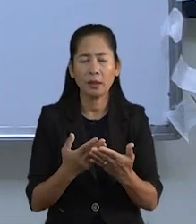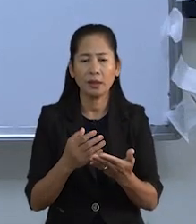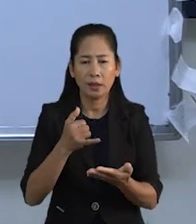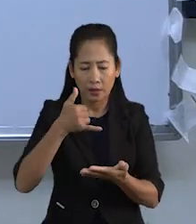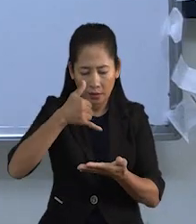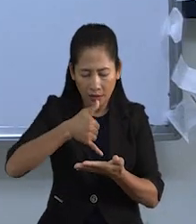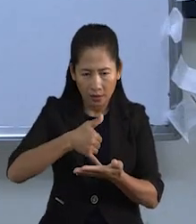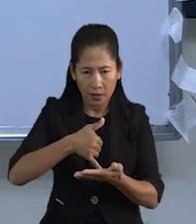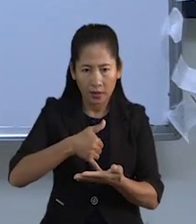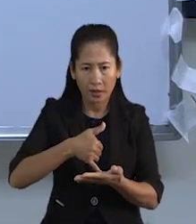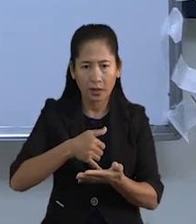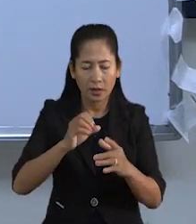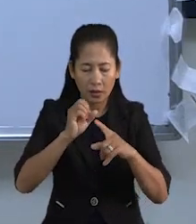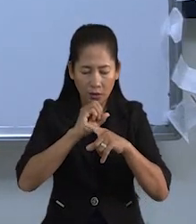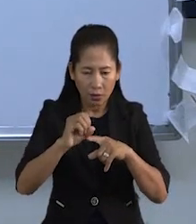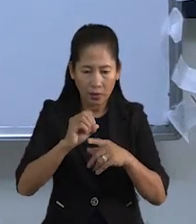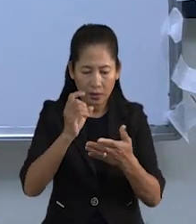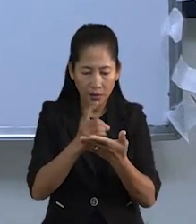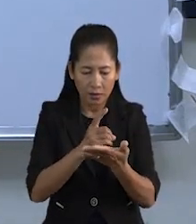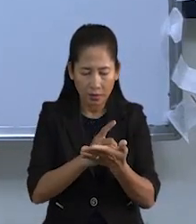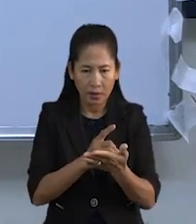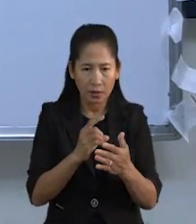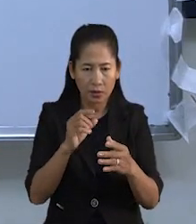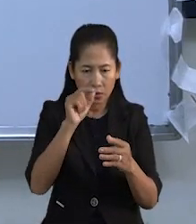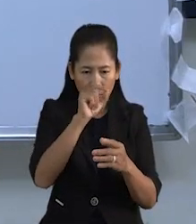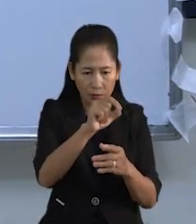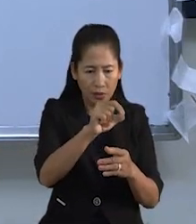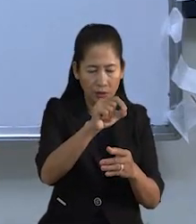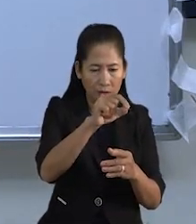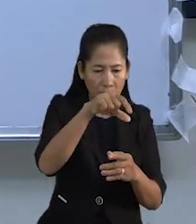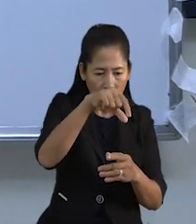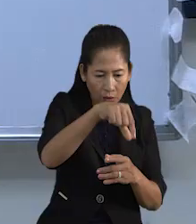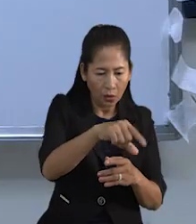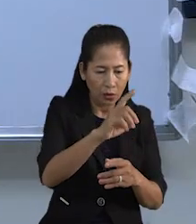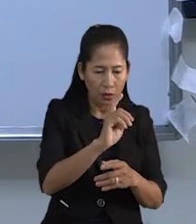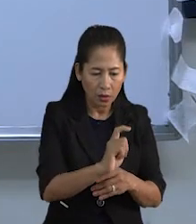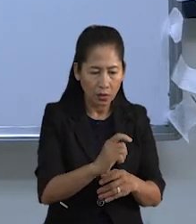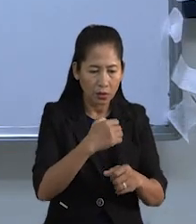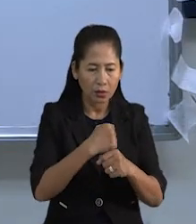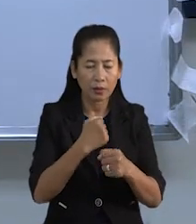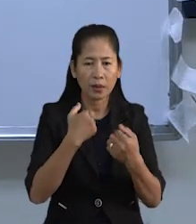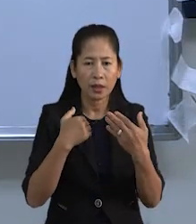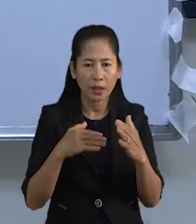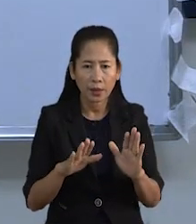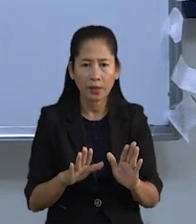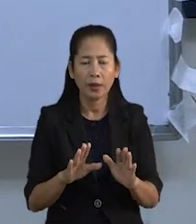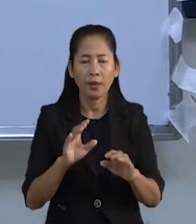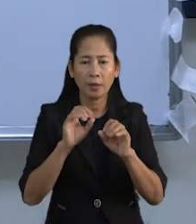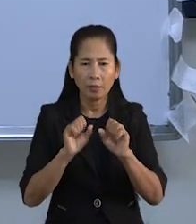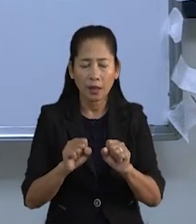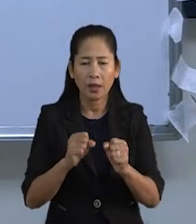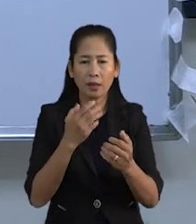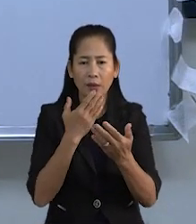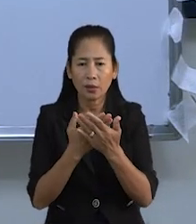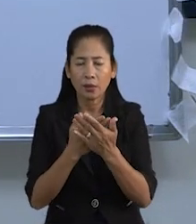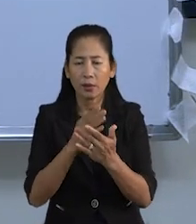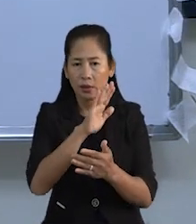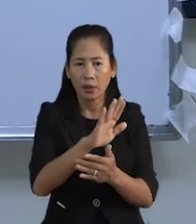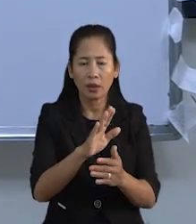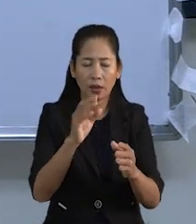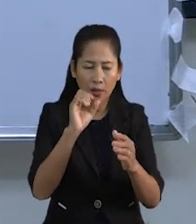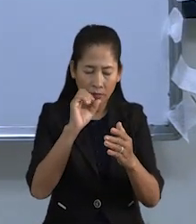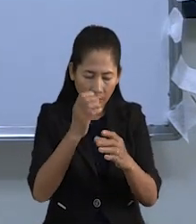ញ្ចឹងថ្ងៃនេះលំហាត់នៃមេរៀនយើងមានចំណុចកនិងចំណុចខយើងបានធ្វើរួចរាល់ហើយបាទអរគុណកូន